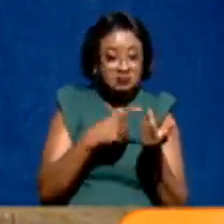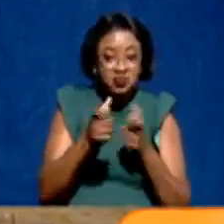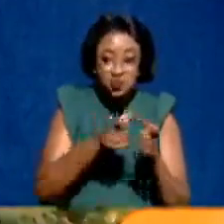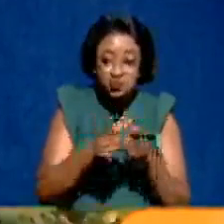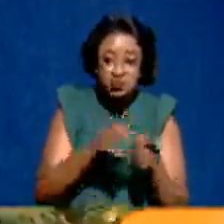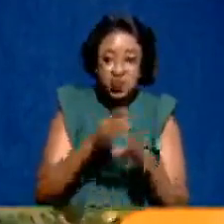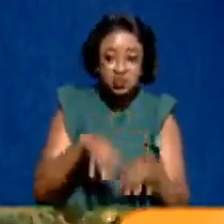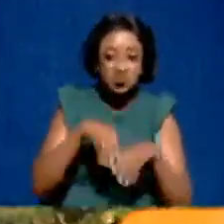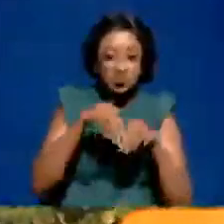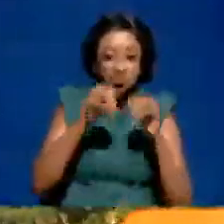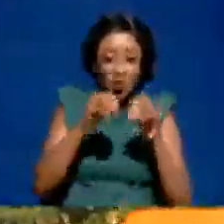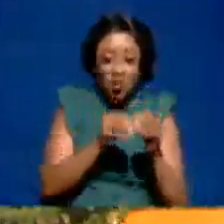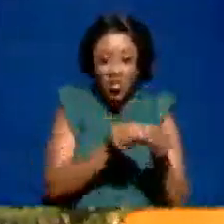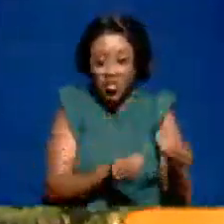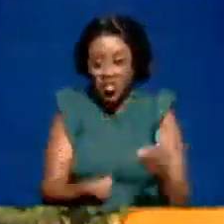erosion.